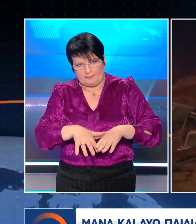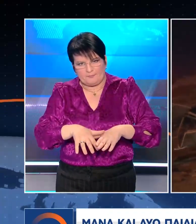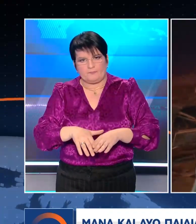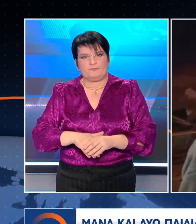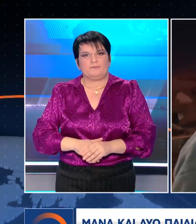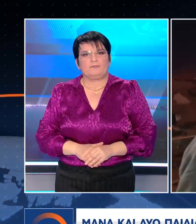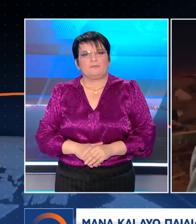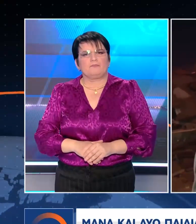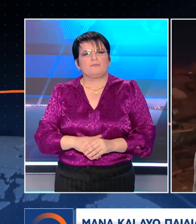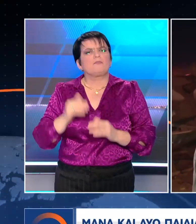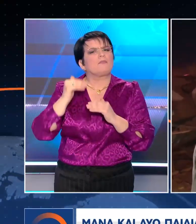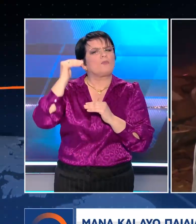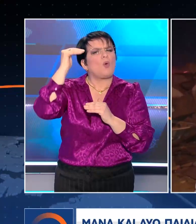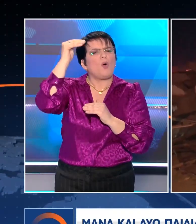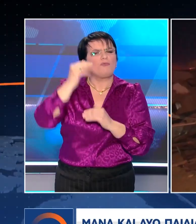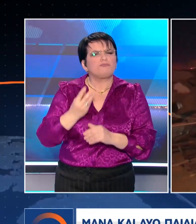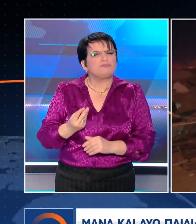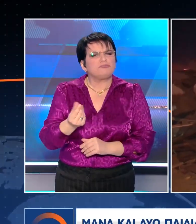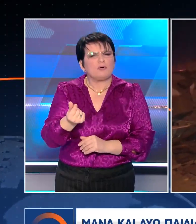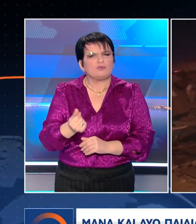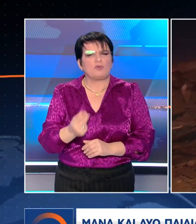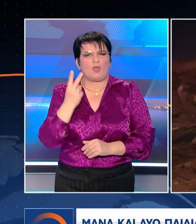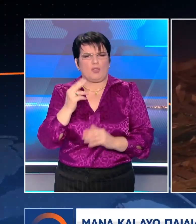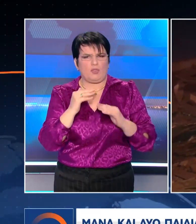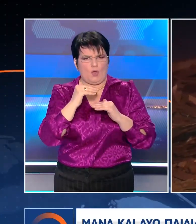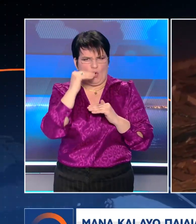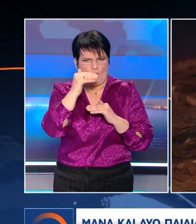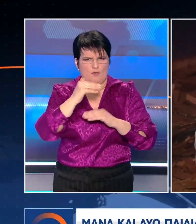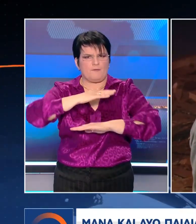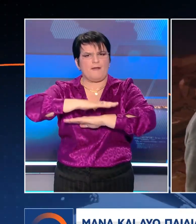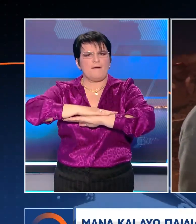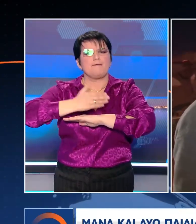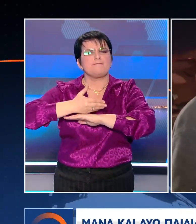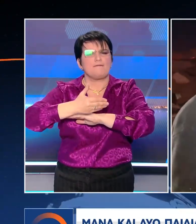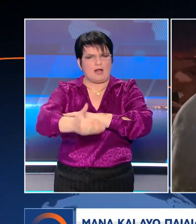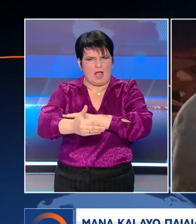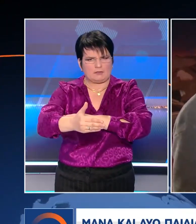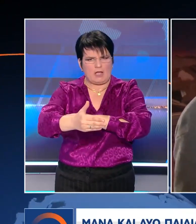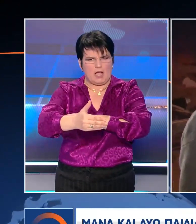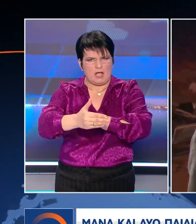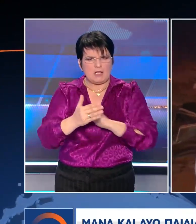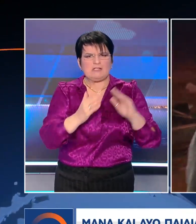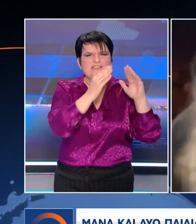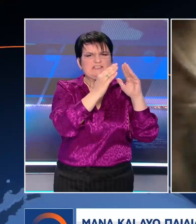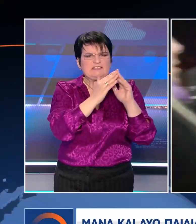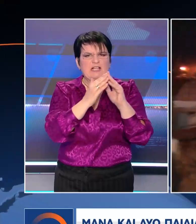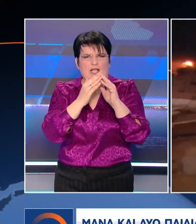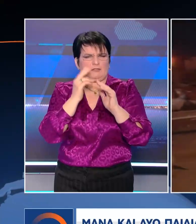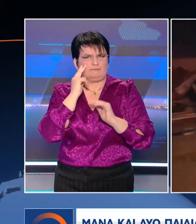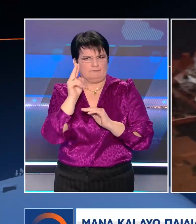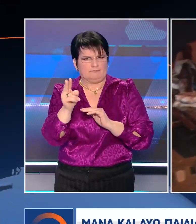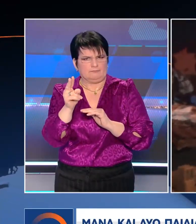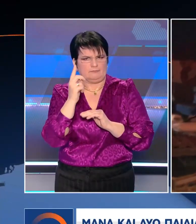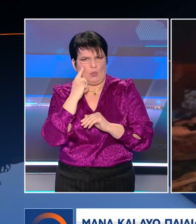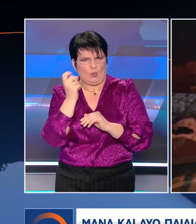Ve ne iki kat kat dedi? İki kat bir teras. Çatı evet, yani. Evet. Ha, şu çatı. İki